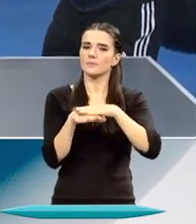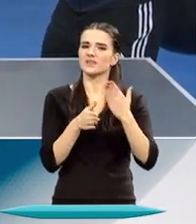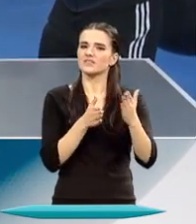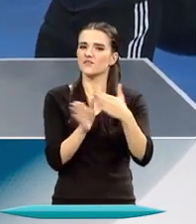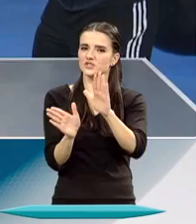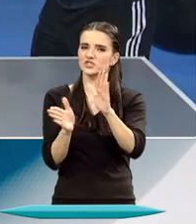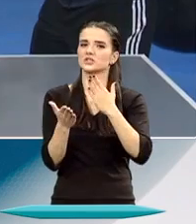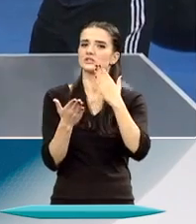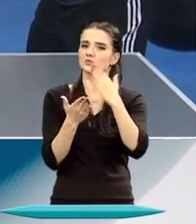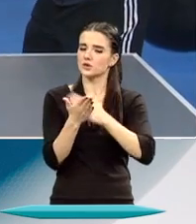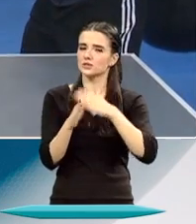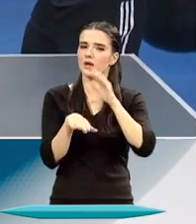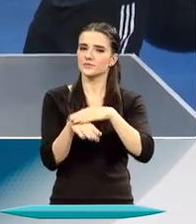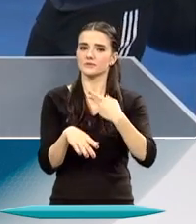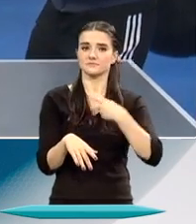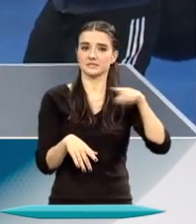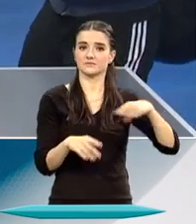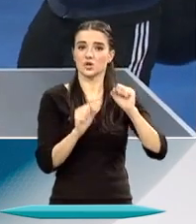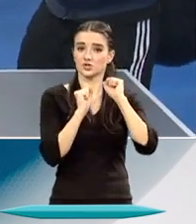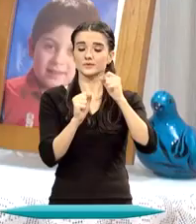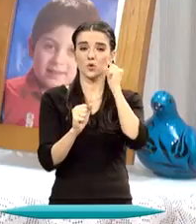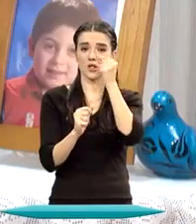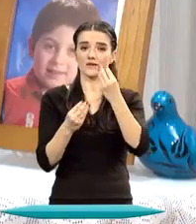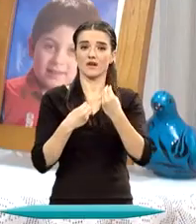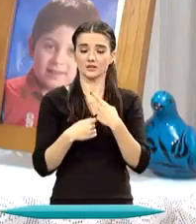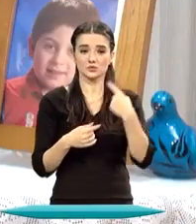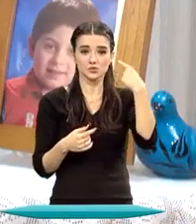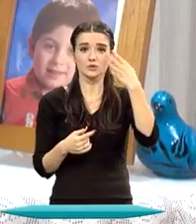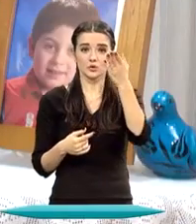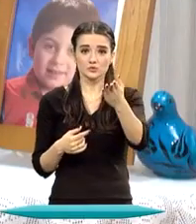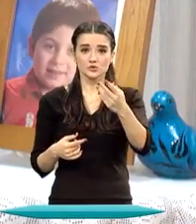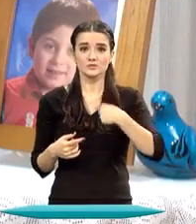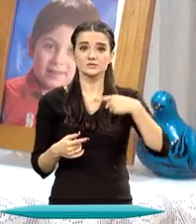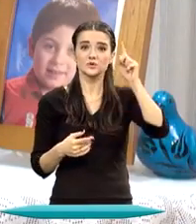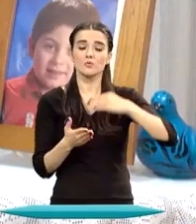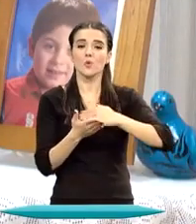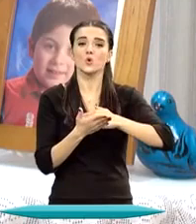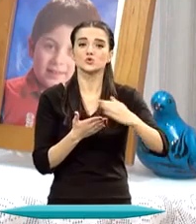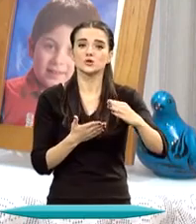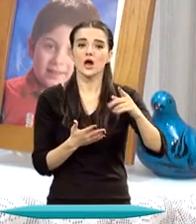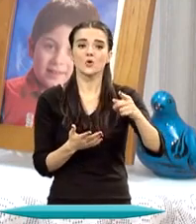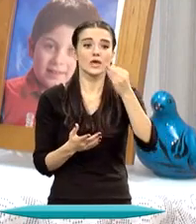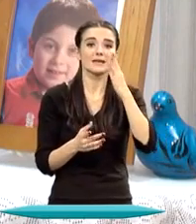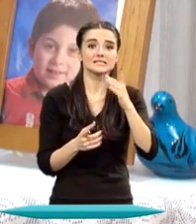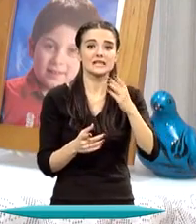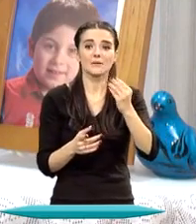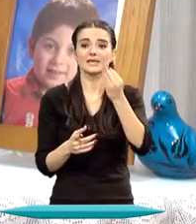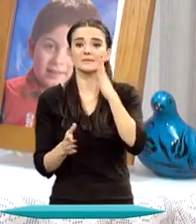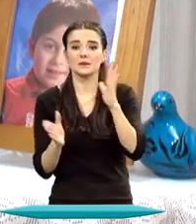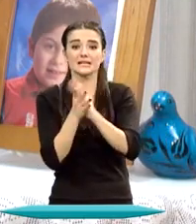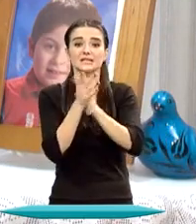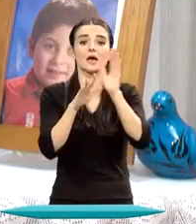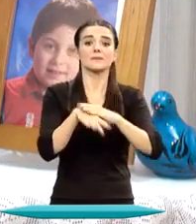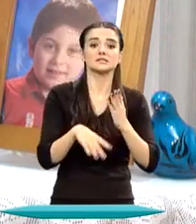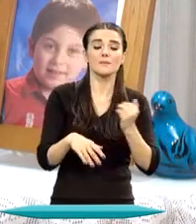düzeltti Baha'nın, davranışlarını, bizim yaşamımızı da kolaylaştırdı. Düşünebiliyor musunuz? Biz bütün gün Baha'nın peşinde, onu yemesin, bunu